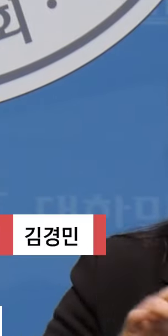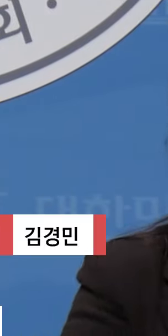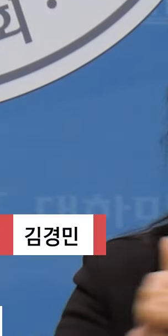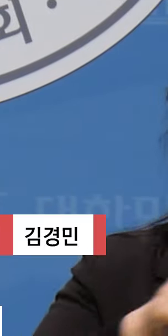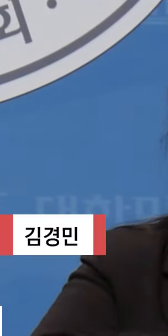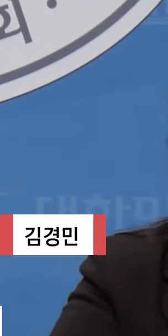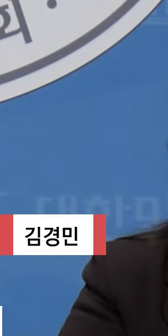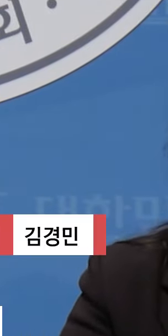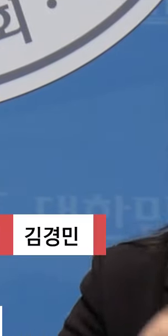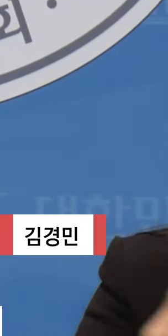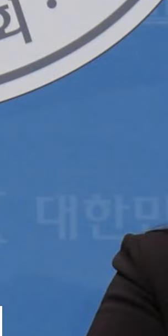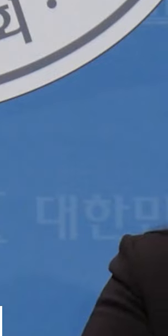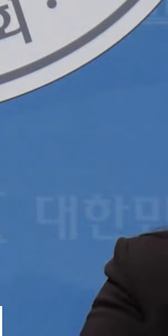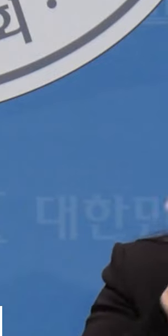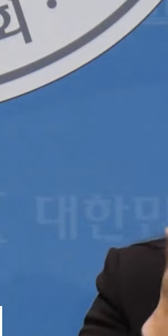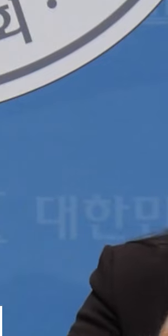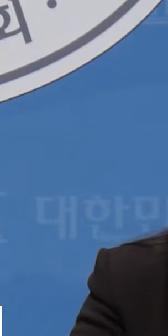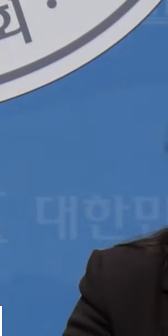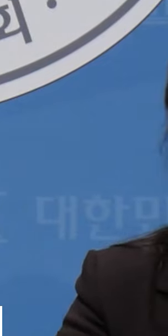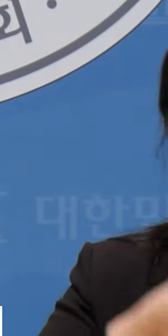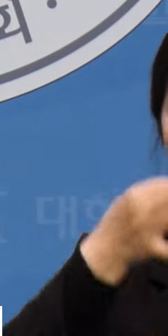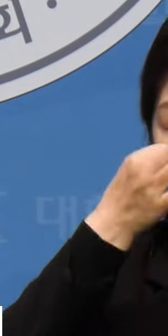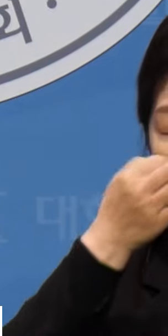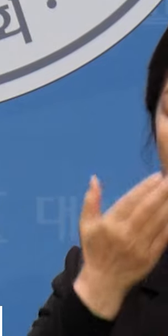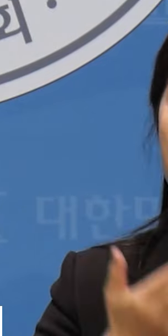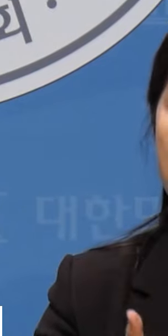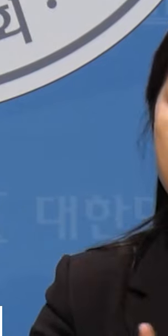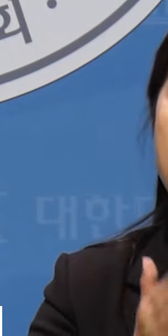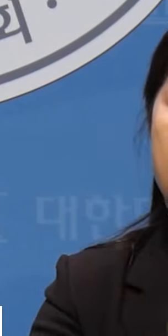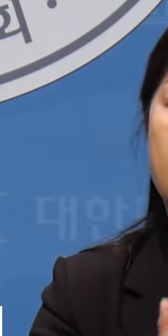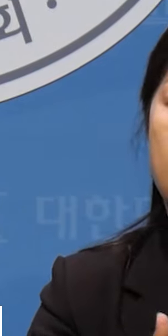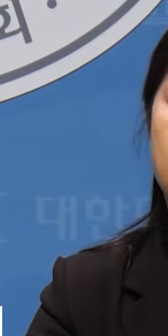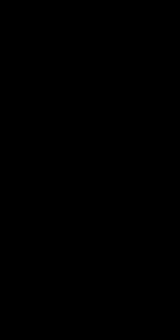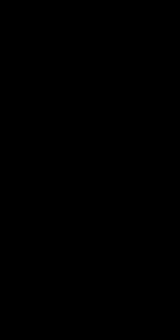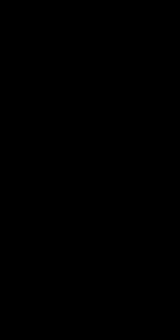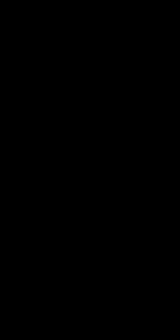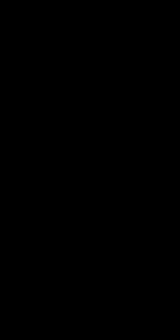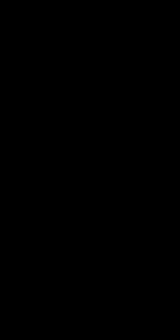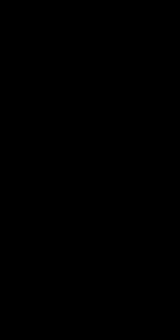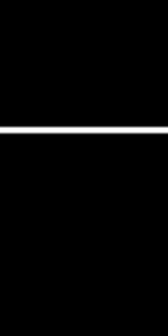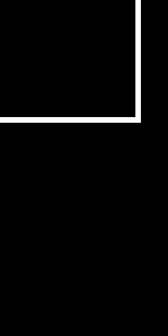이길 수 없다는 것 꼭 한번 보여주시길 간곡히 간청드립니다.